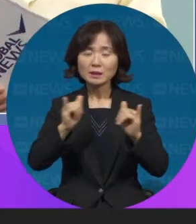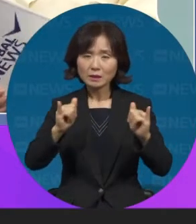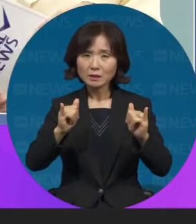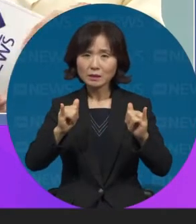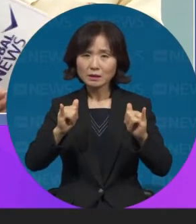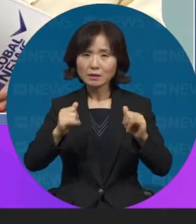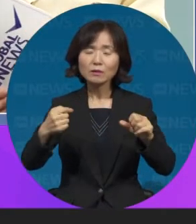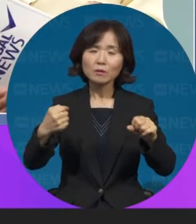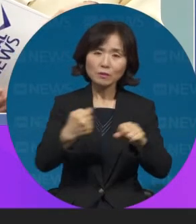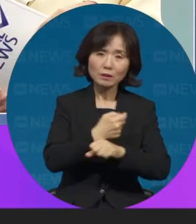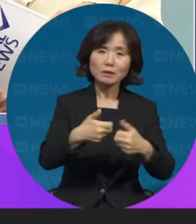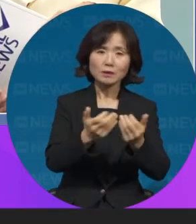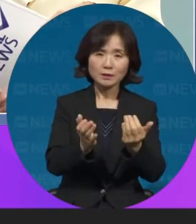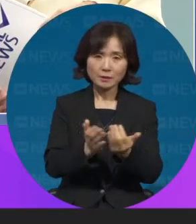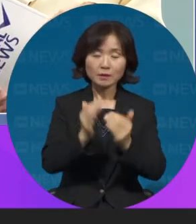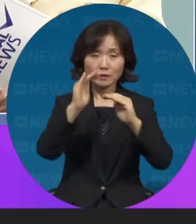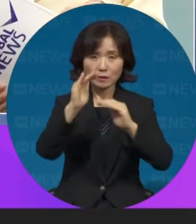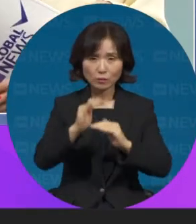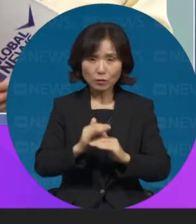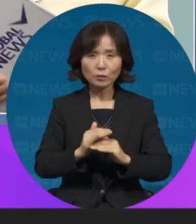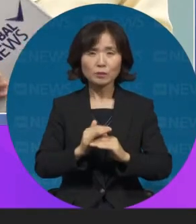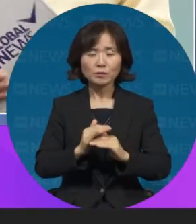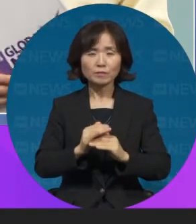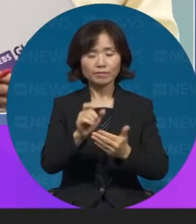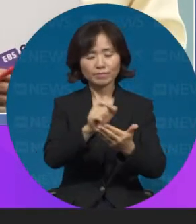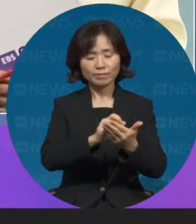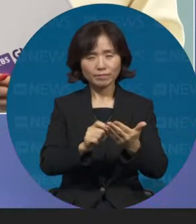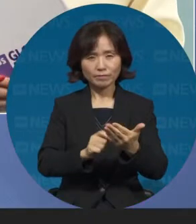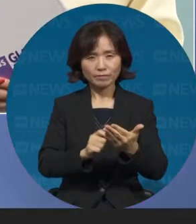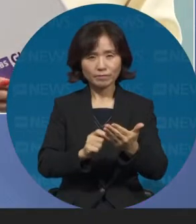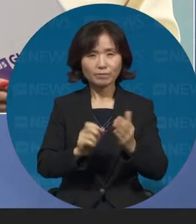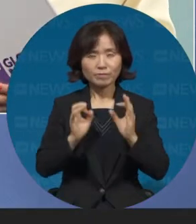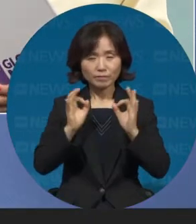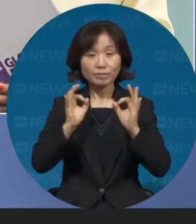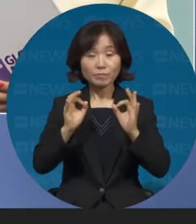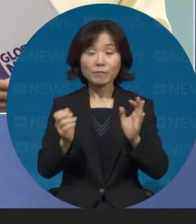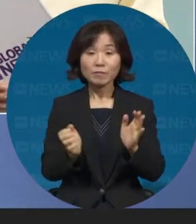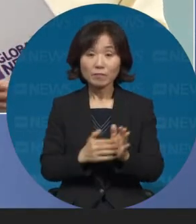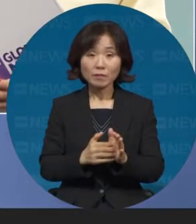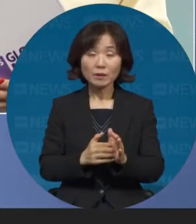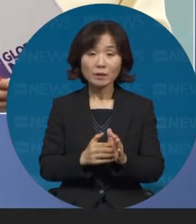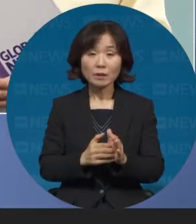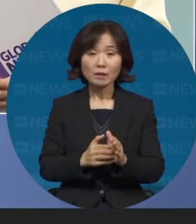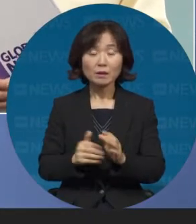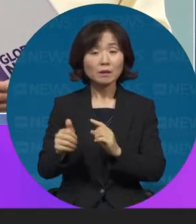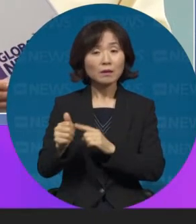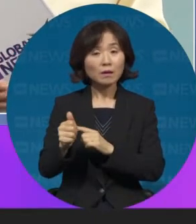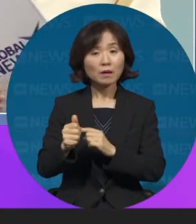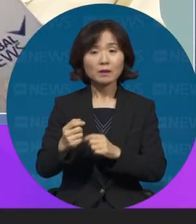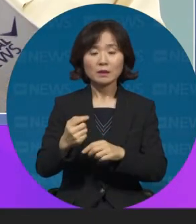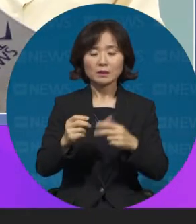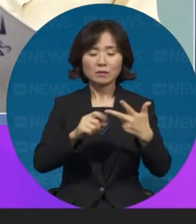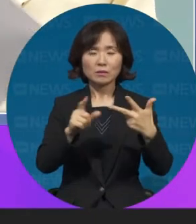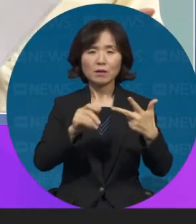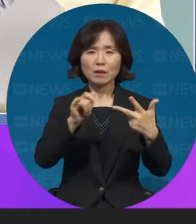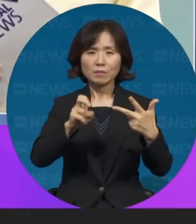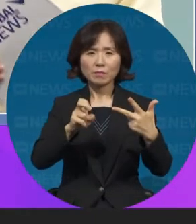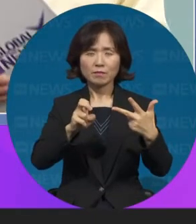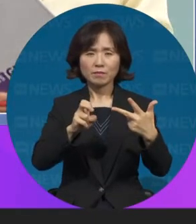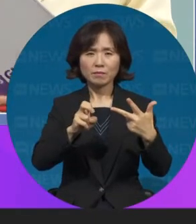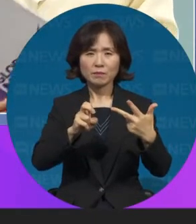비백인 단체의 이야기를 진실되게 알려오는 데 일조했습니다. LA타임즈는 내쉬가 지난달 암으로 세상을